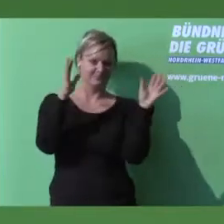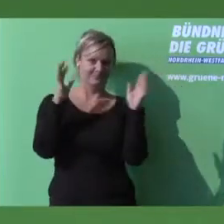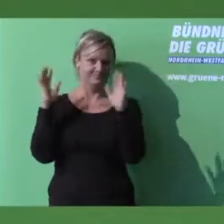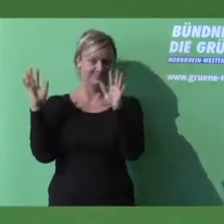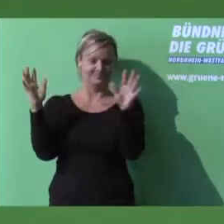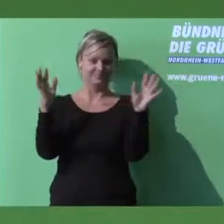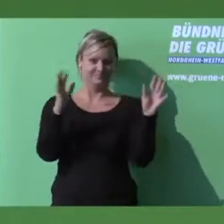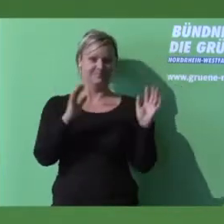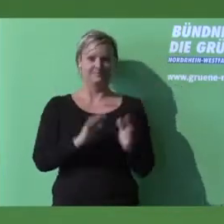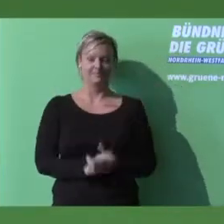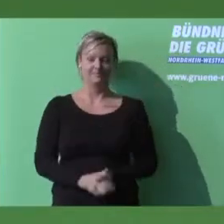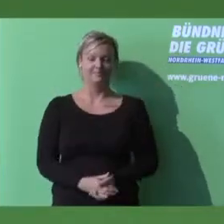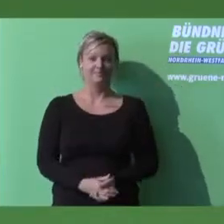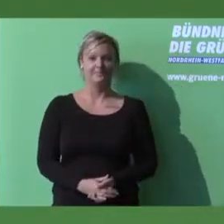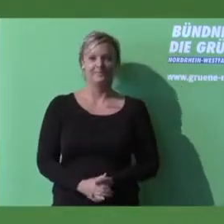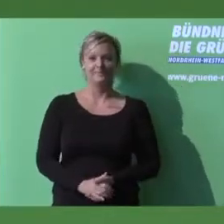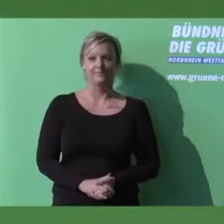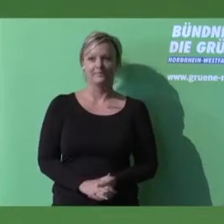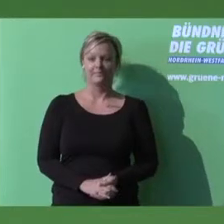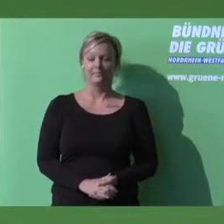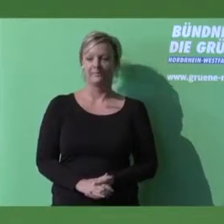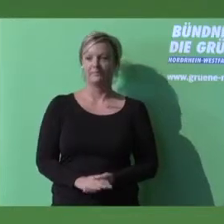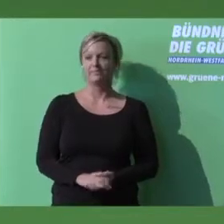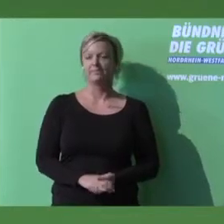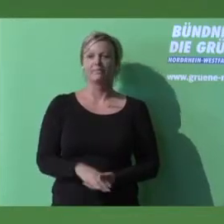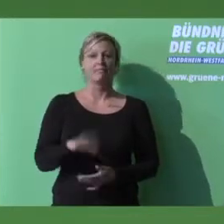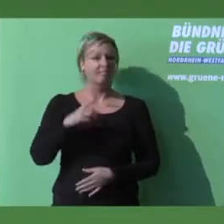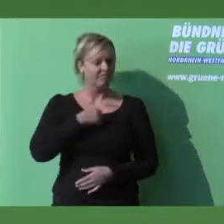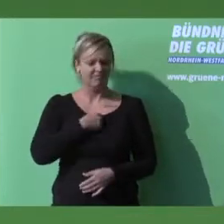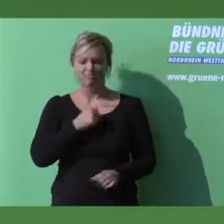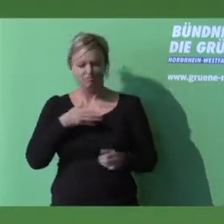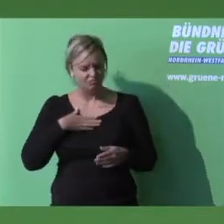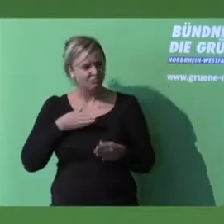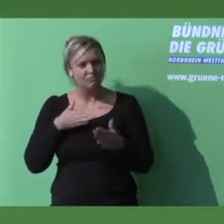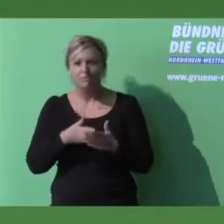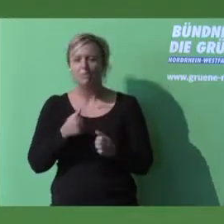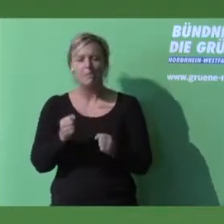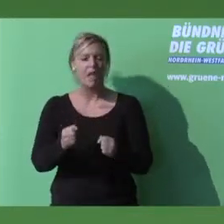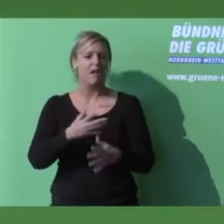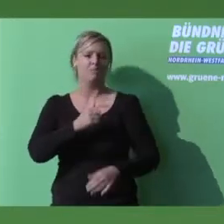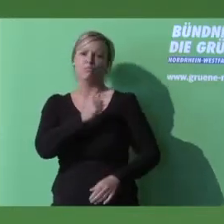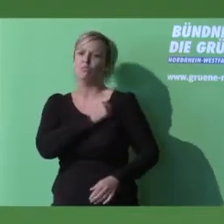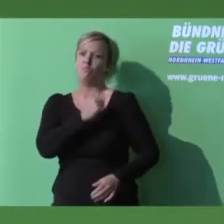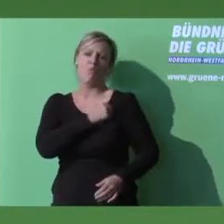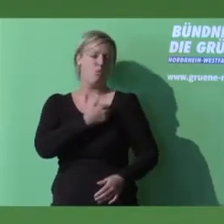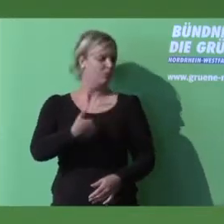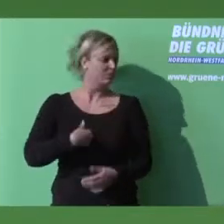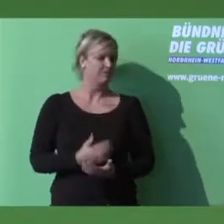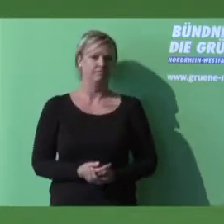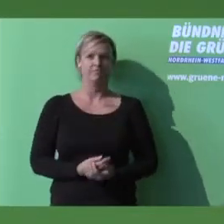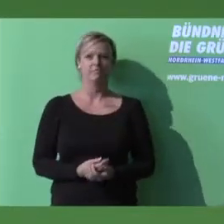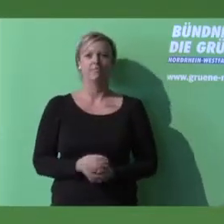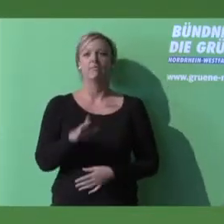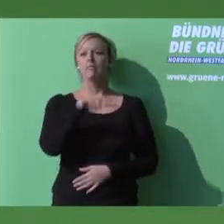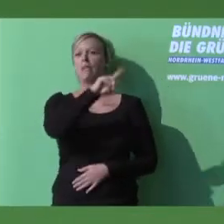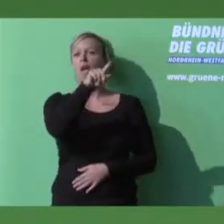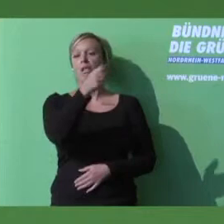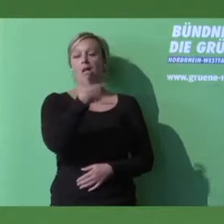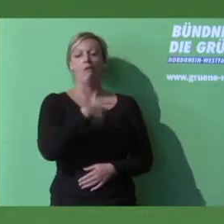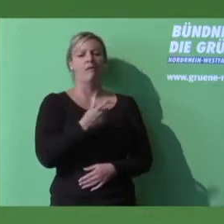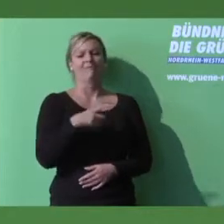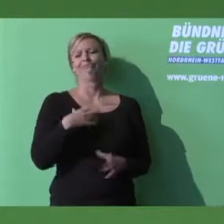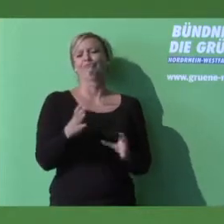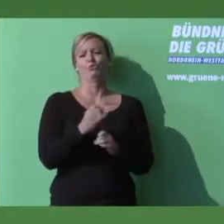Wir lassen uns nicht entmutigen von einer Suggestion, die sagt, ihr könnt das gar nicht